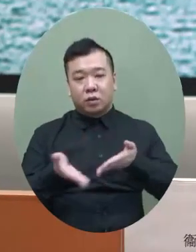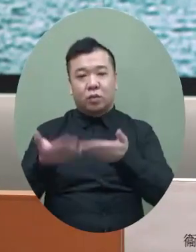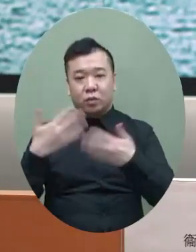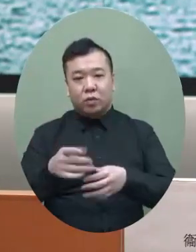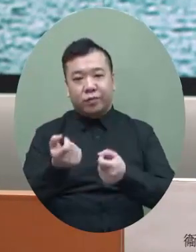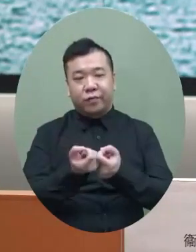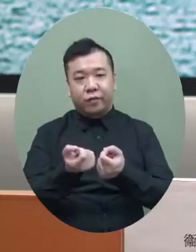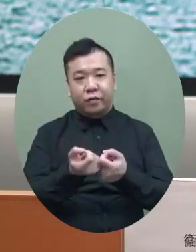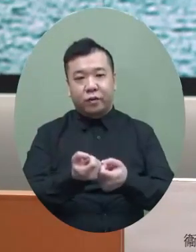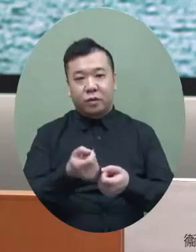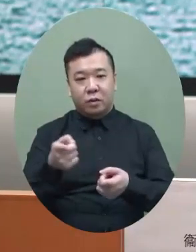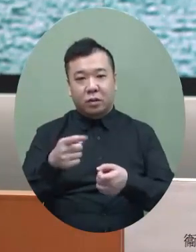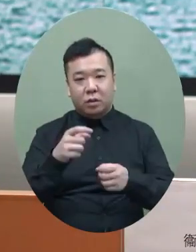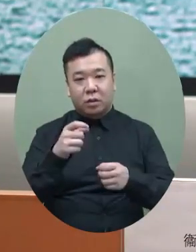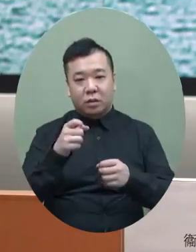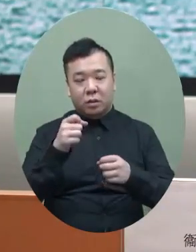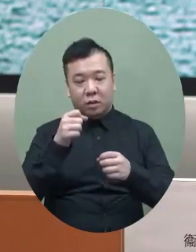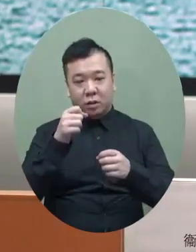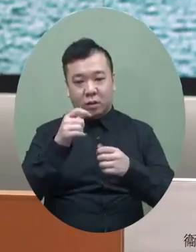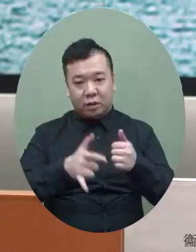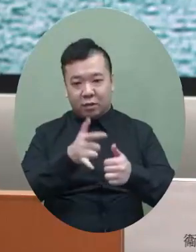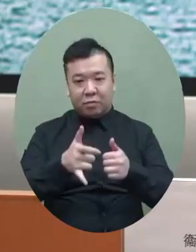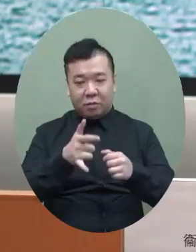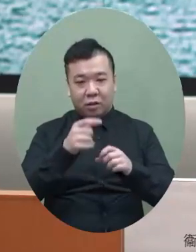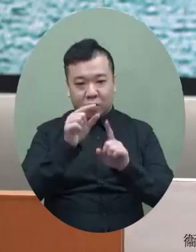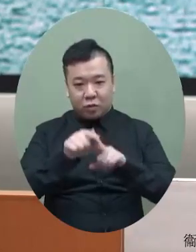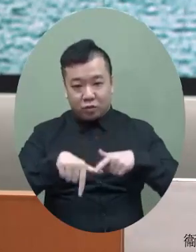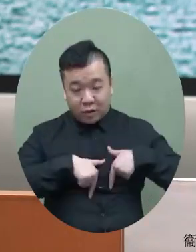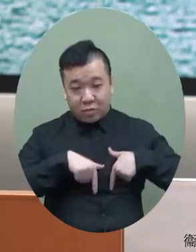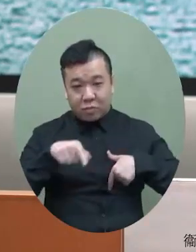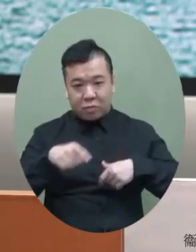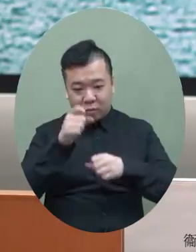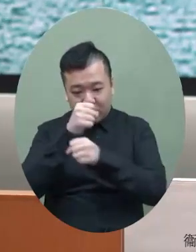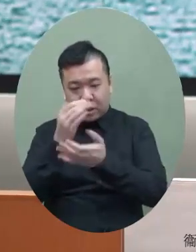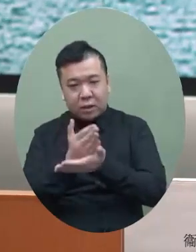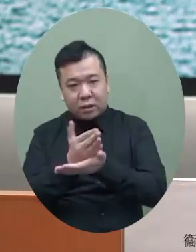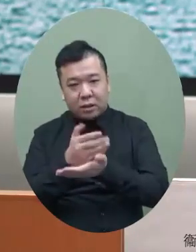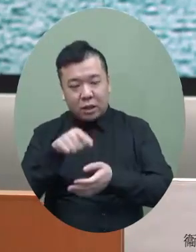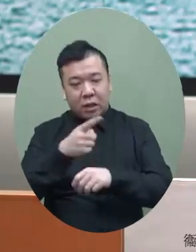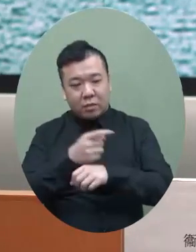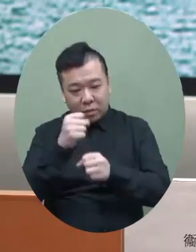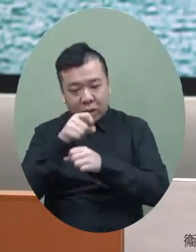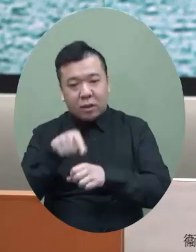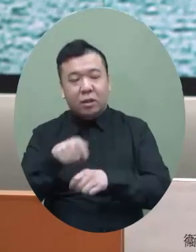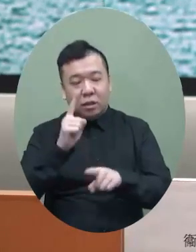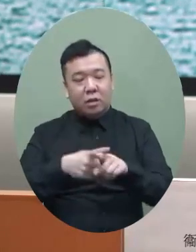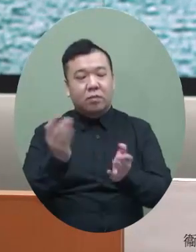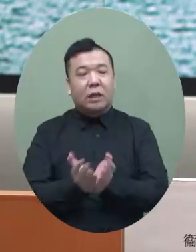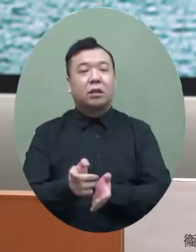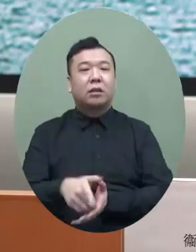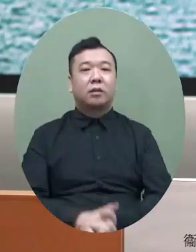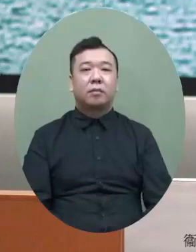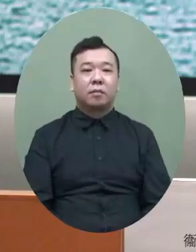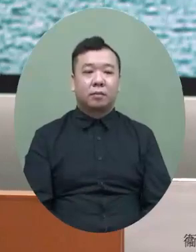附近嘅檢測中心咧，就係去抽測試，咁都係一個確診個案啦。